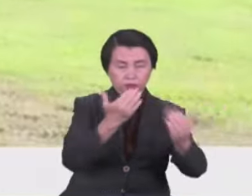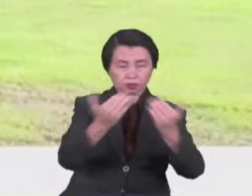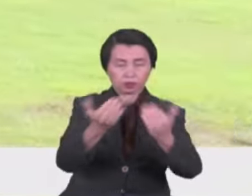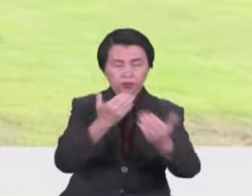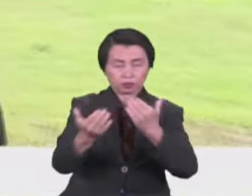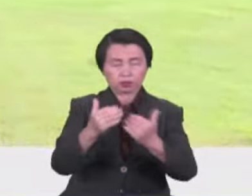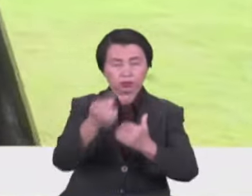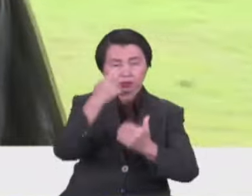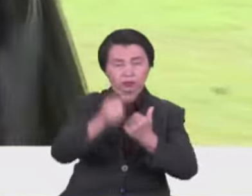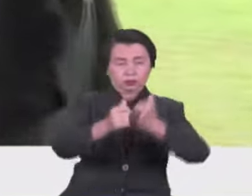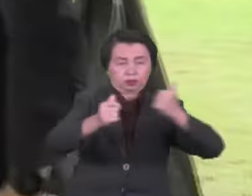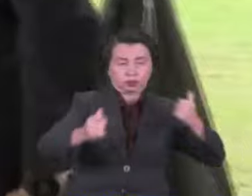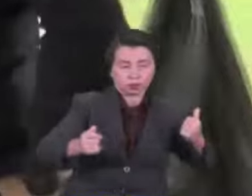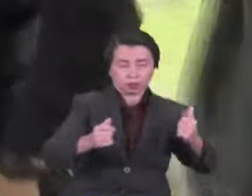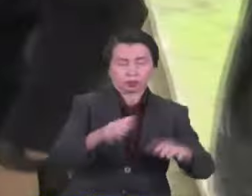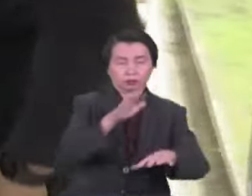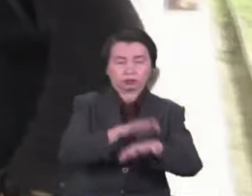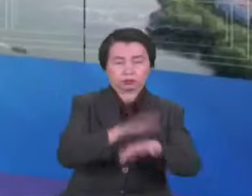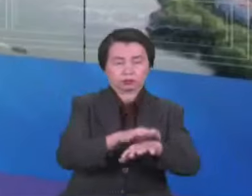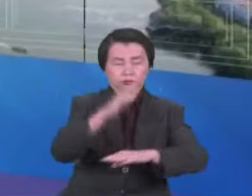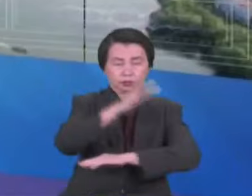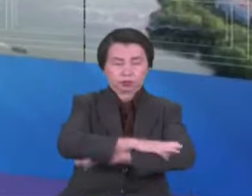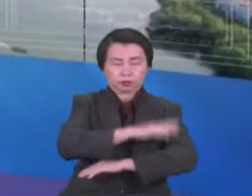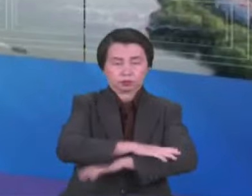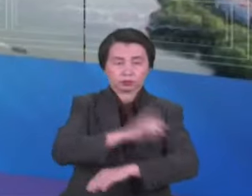mengelak kesesakan di kaunter mengundi.